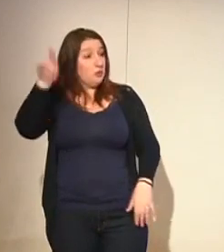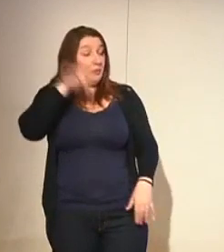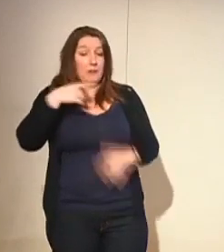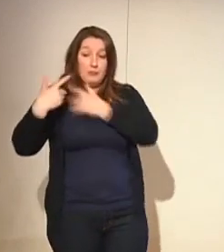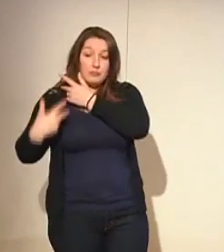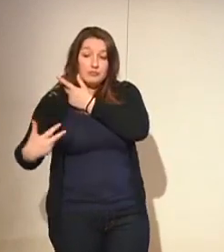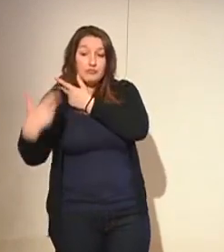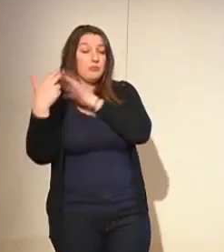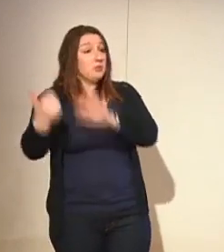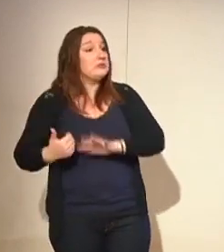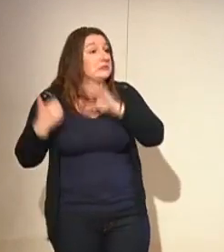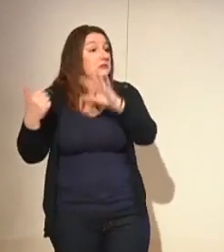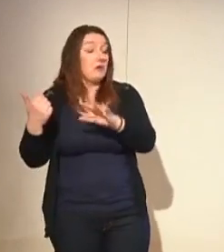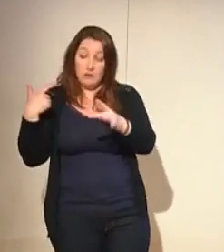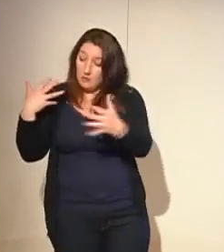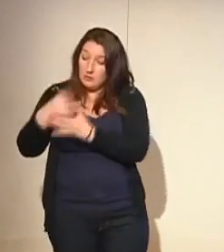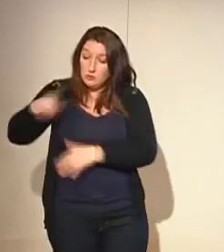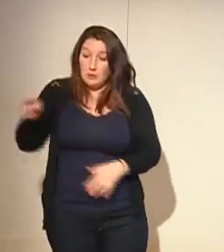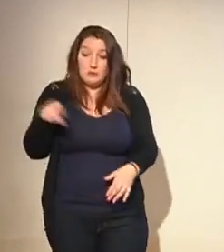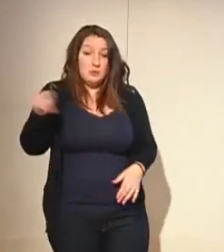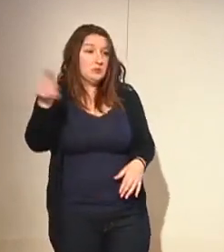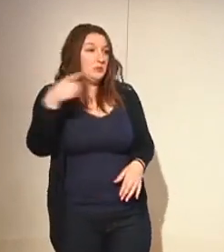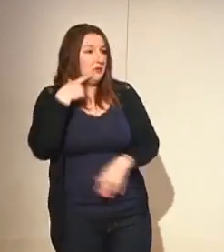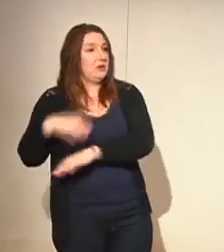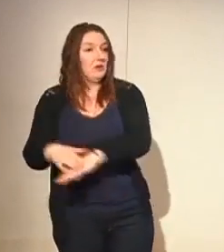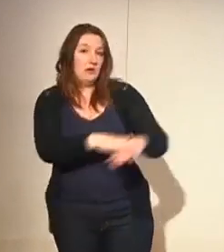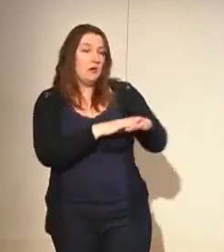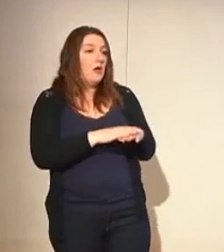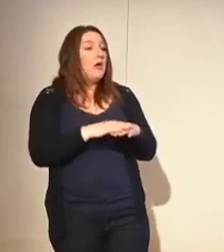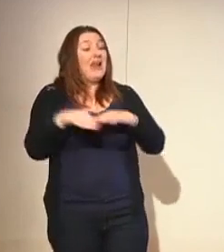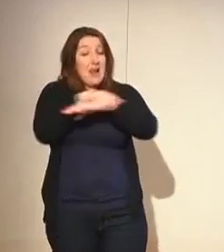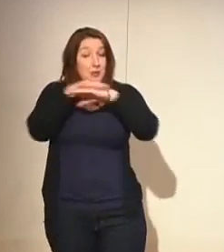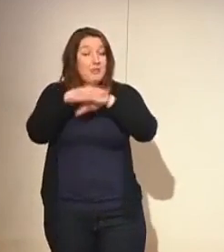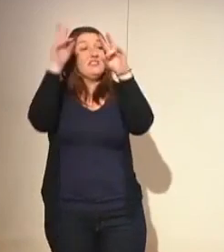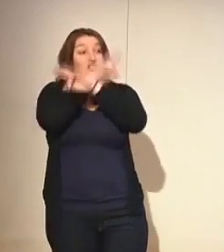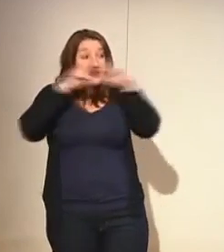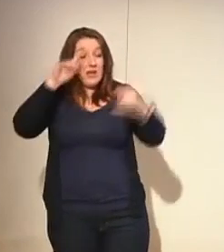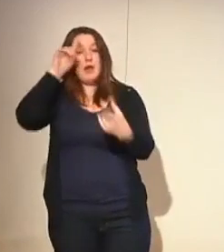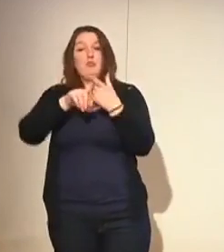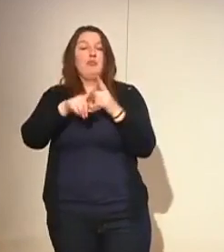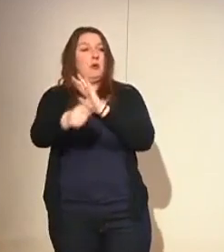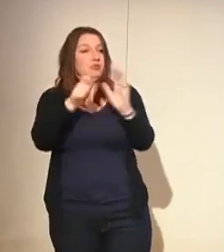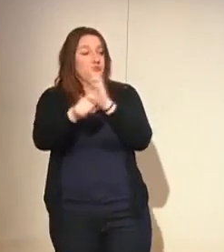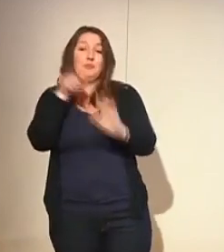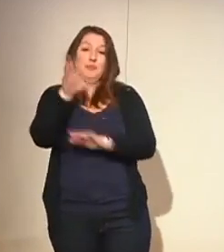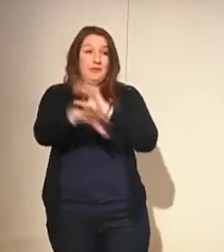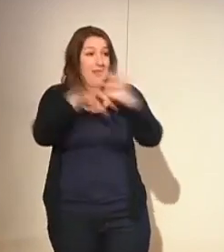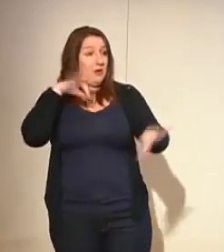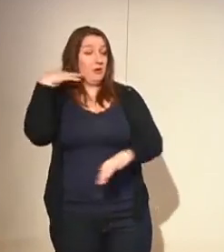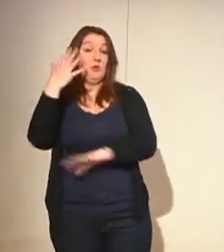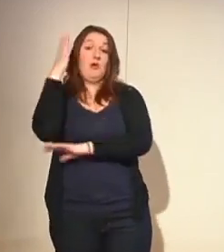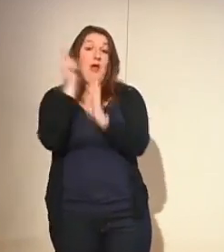il faut savoir rappeler l'ensemble de la politique de rémunération globale de l'élu qui avait été mise en place à cette époque et ne pas